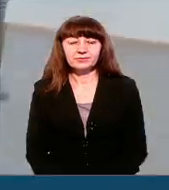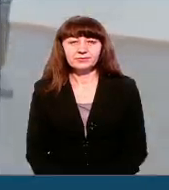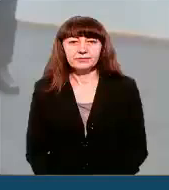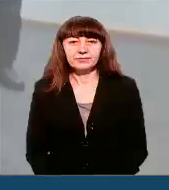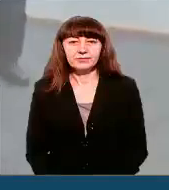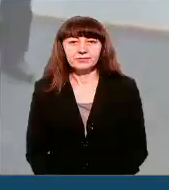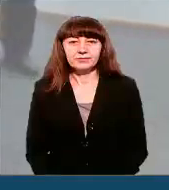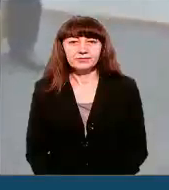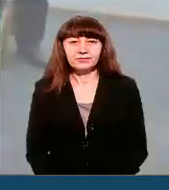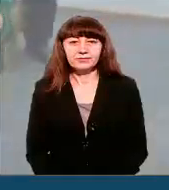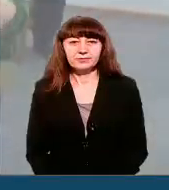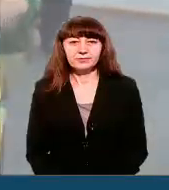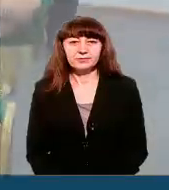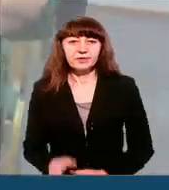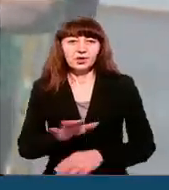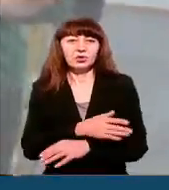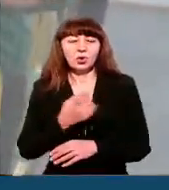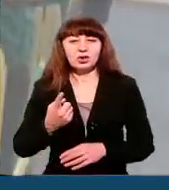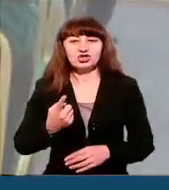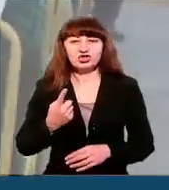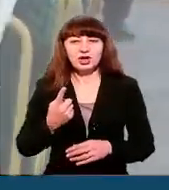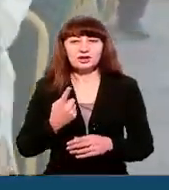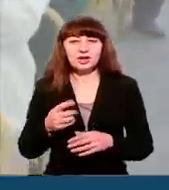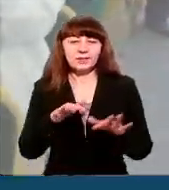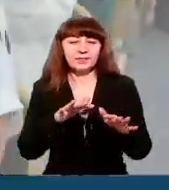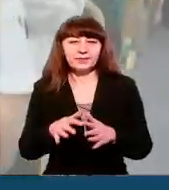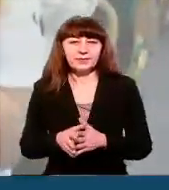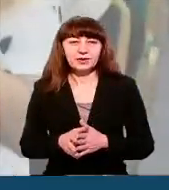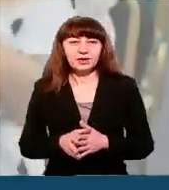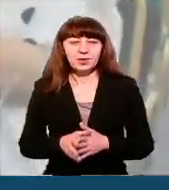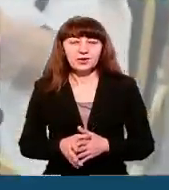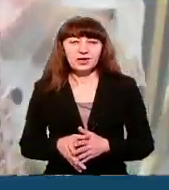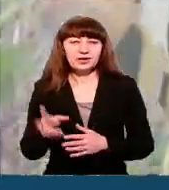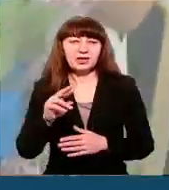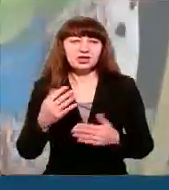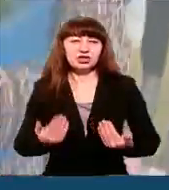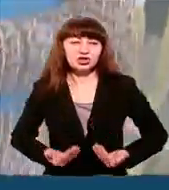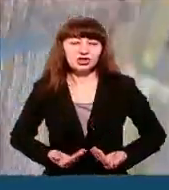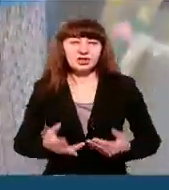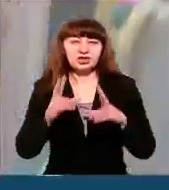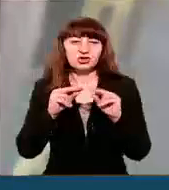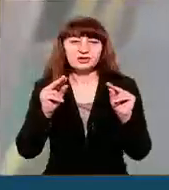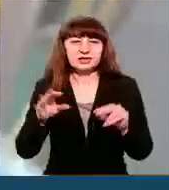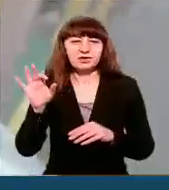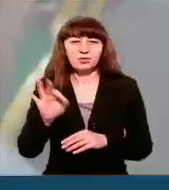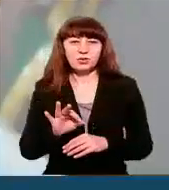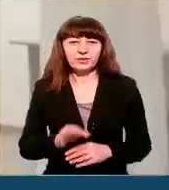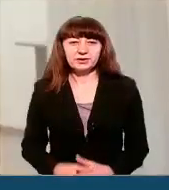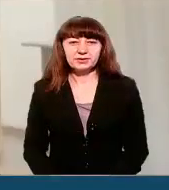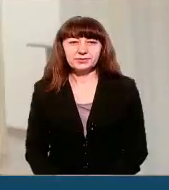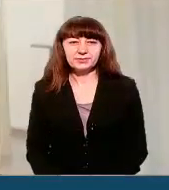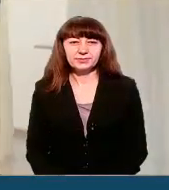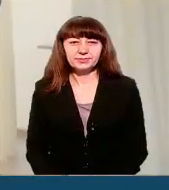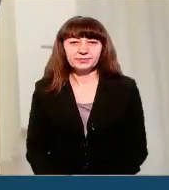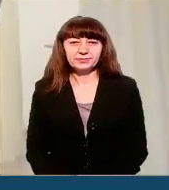Ауыл тұрғындарының көптен күткен өнер ордасы әлеуметтік маңыздың сан. Бұл жер өнер мен мәдениеттің, шығармашылықтың қайнар көзі болмақ.